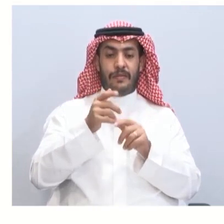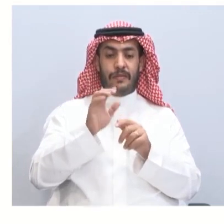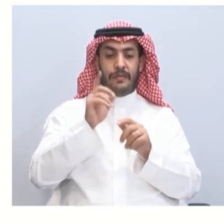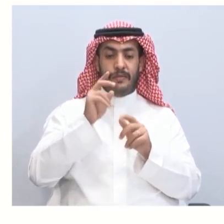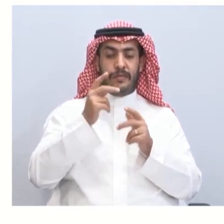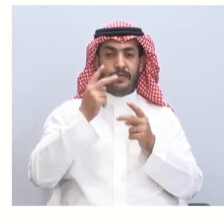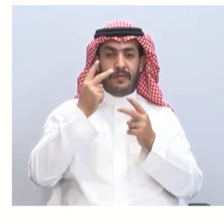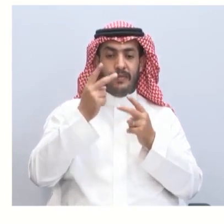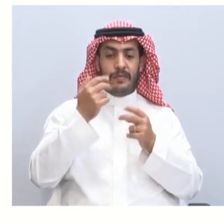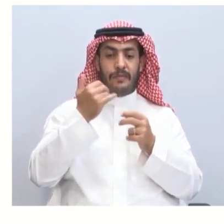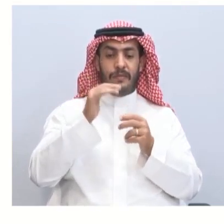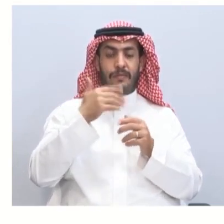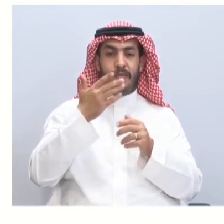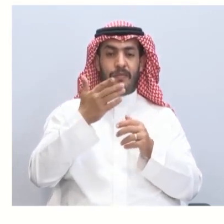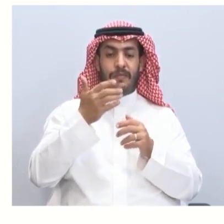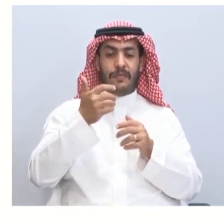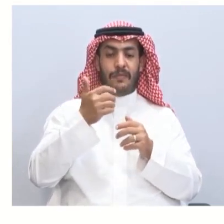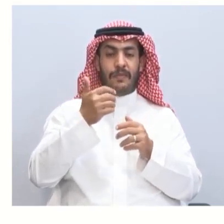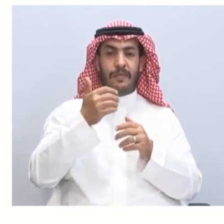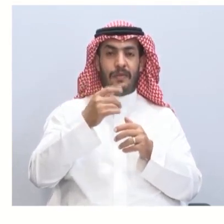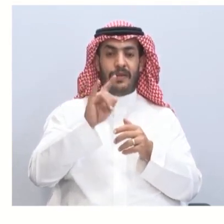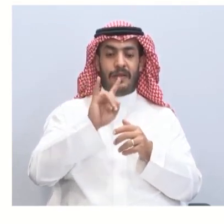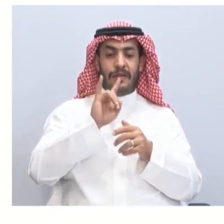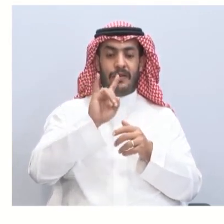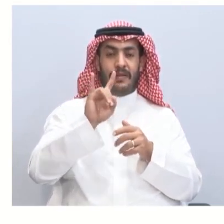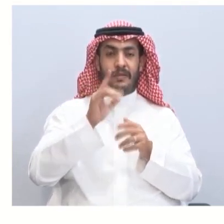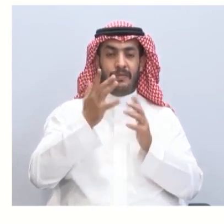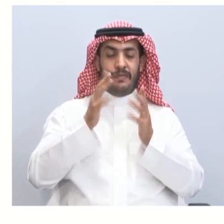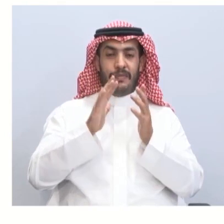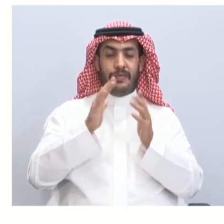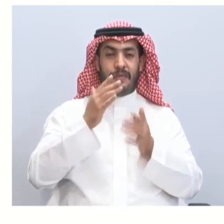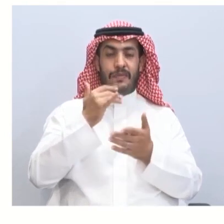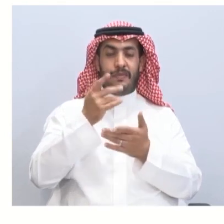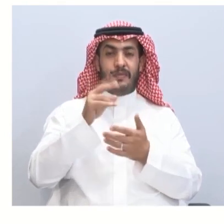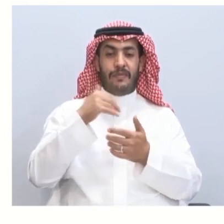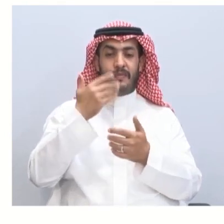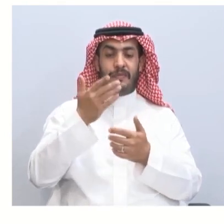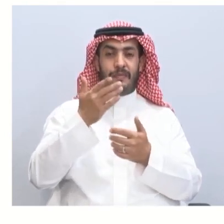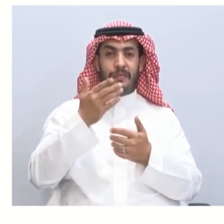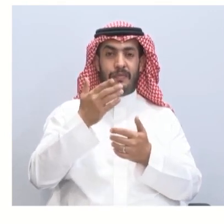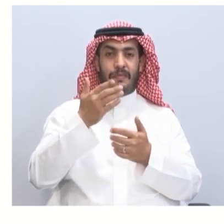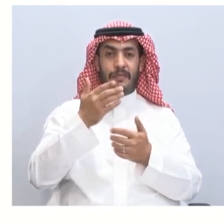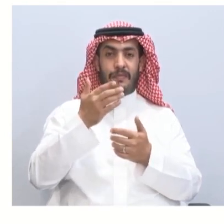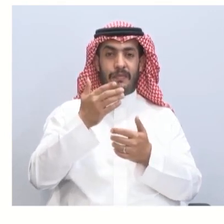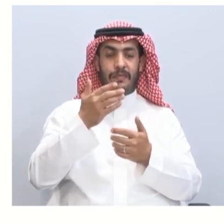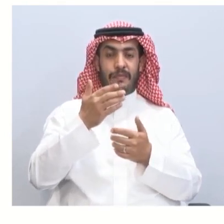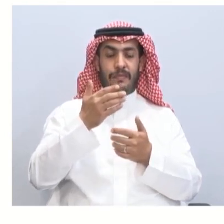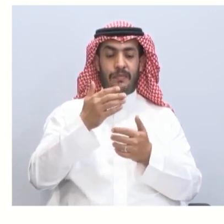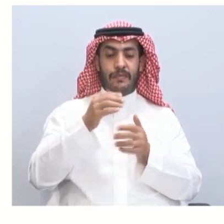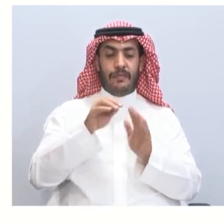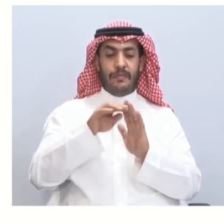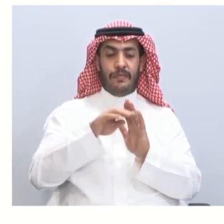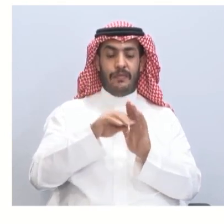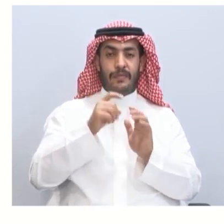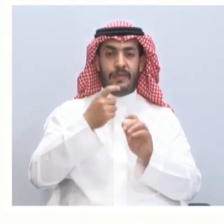تحقق بعد ممتازين عشر سنوات وكان ذلك احسنتم ممتا